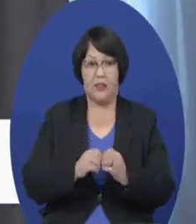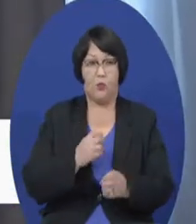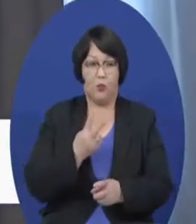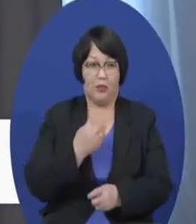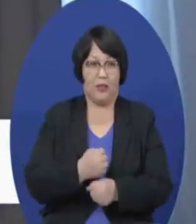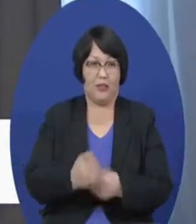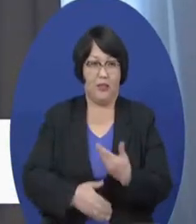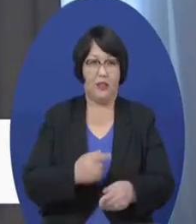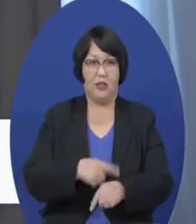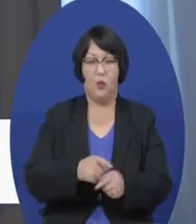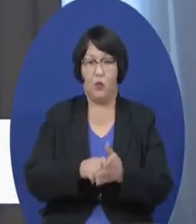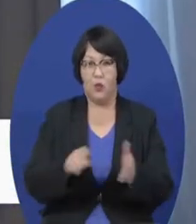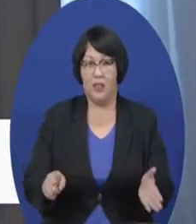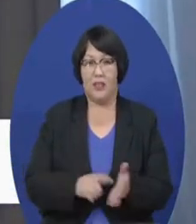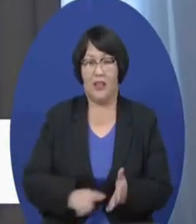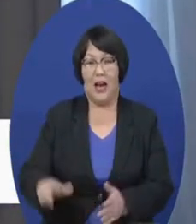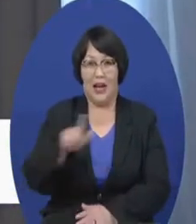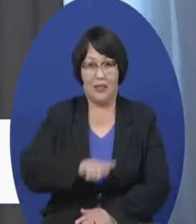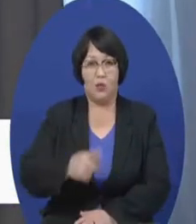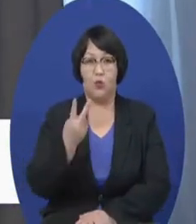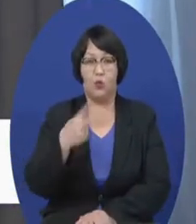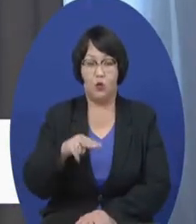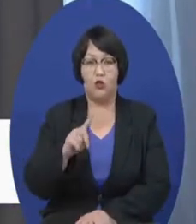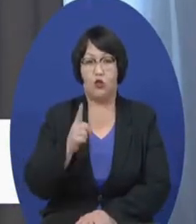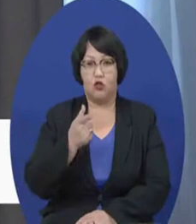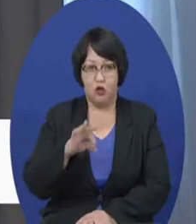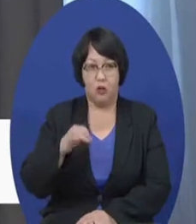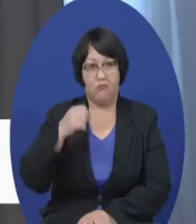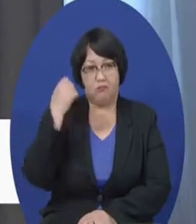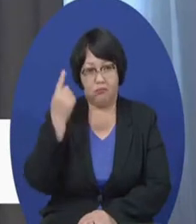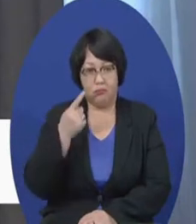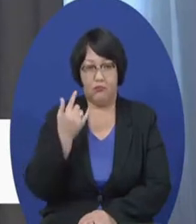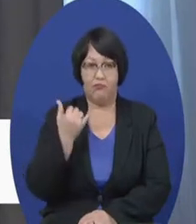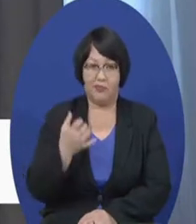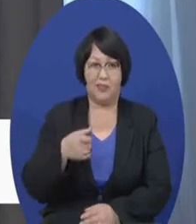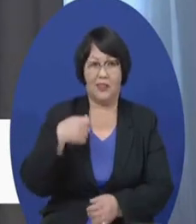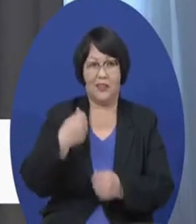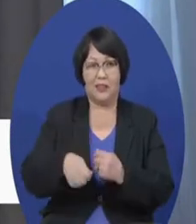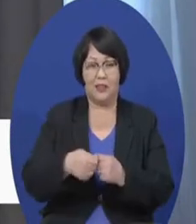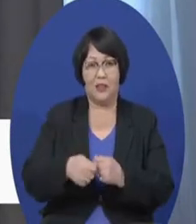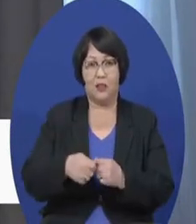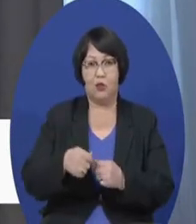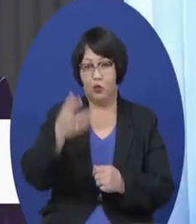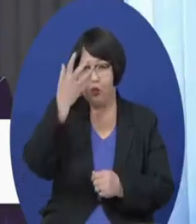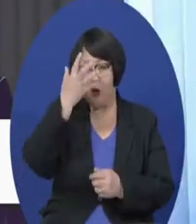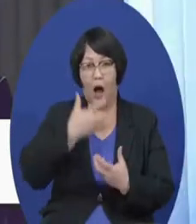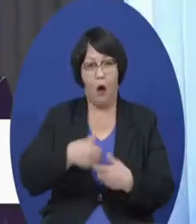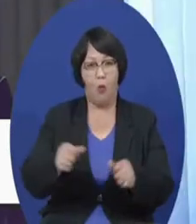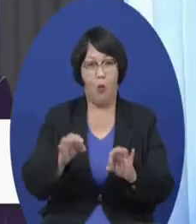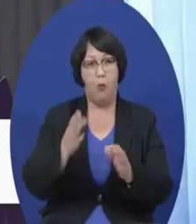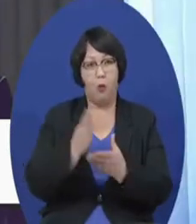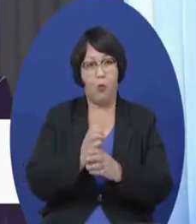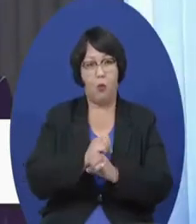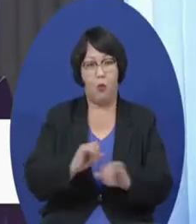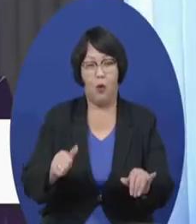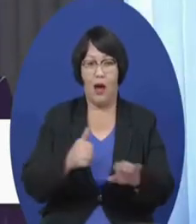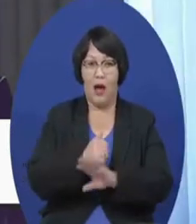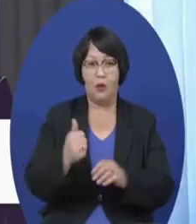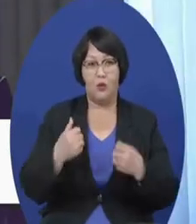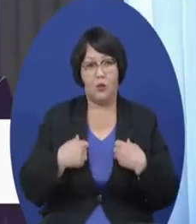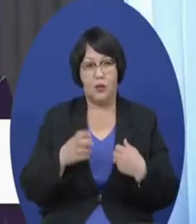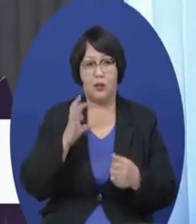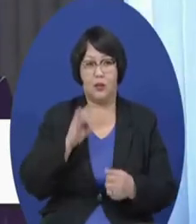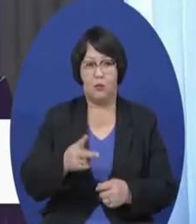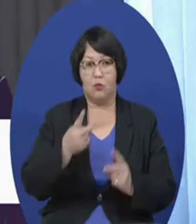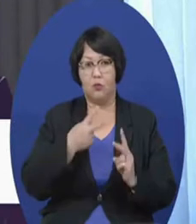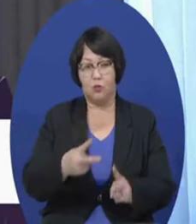болохоор газрын үйл хөдлөлийн одоо ашиглалтын зардлуудыг одоо тэгэлж явах боломж байдаг юм болов уу? Аяжуулын үйлчлэгээ салбарт